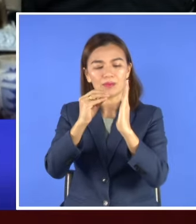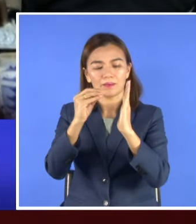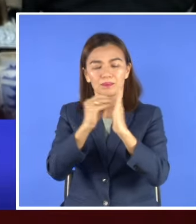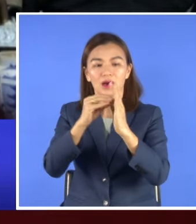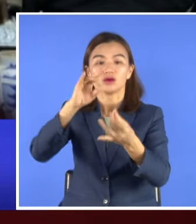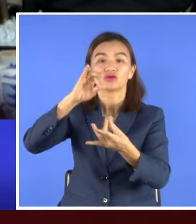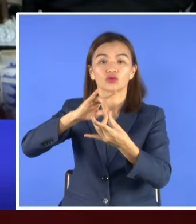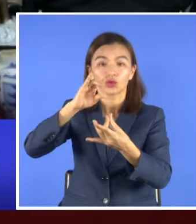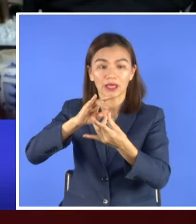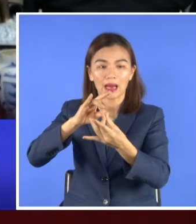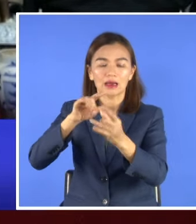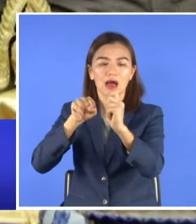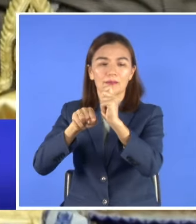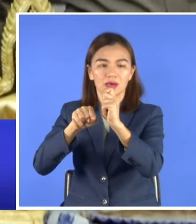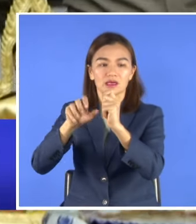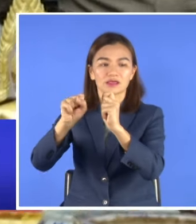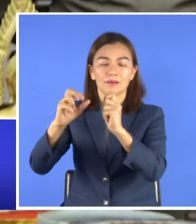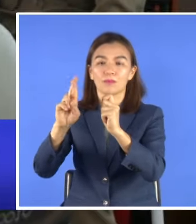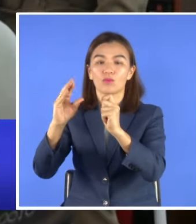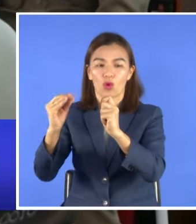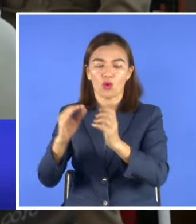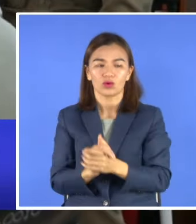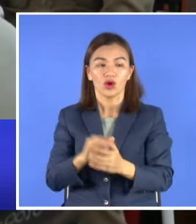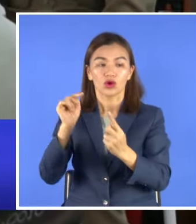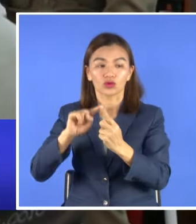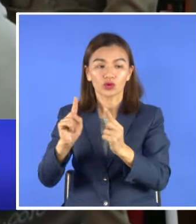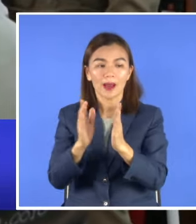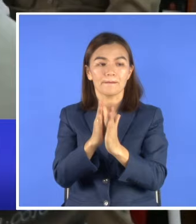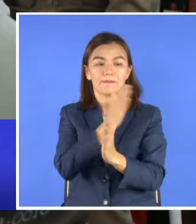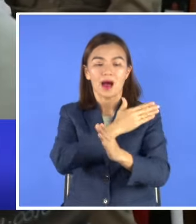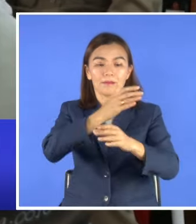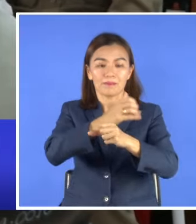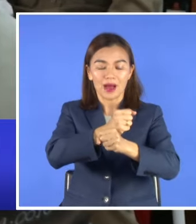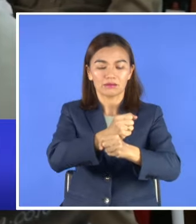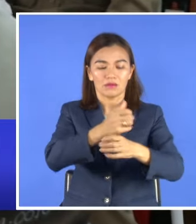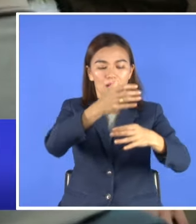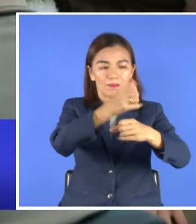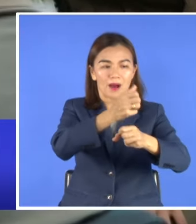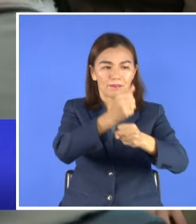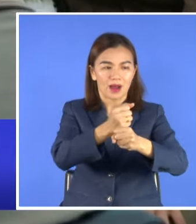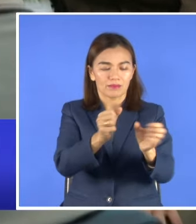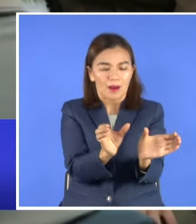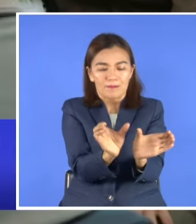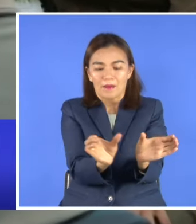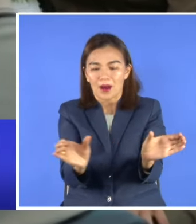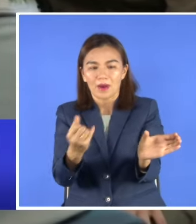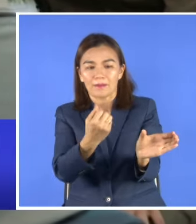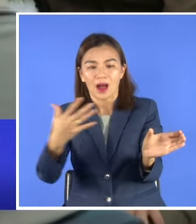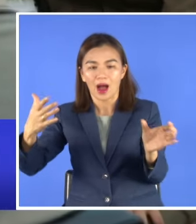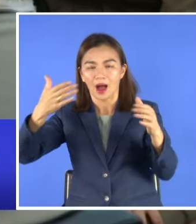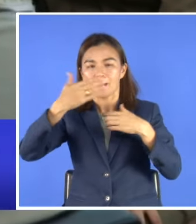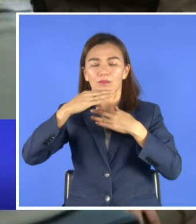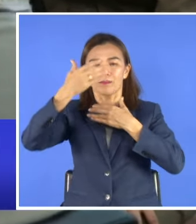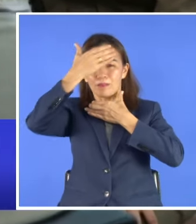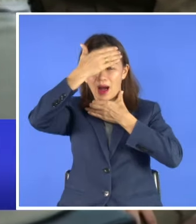จับได้พร้อมของกลางนะครับมีอะไรบ้างเป็นพระพุทธรูปขนาดหน้าตา9นิ้ว5องค์เสียรพระพุทธรูปจำนวน2เสียรและก็ถ้วยช